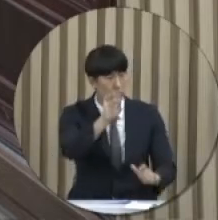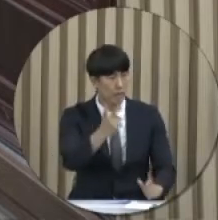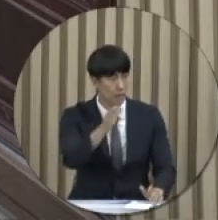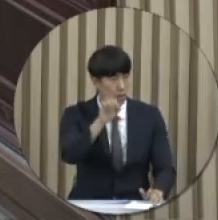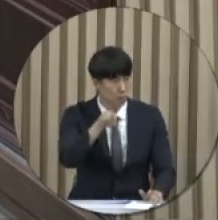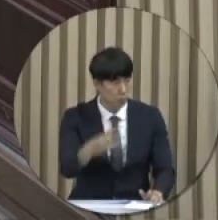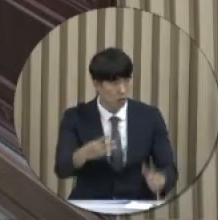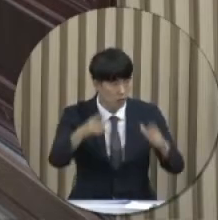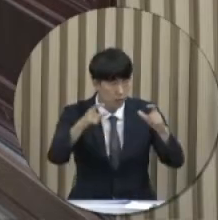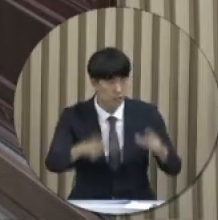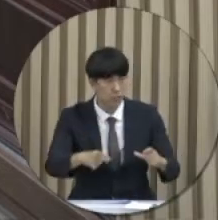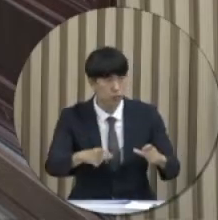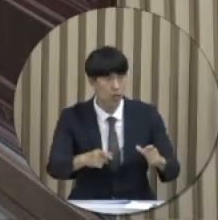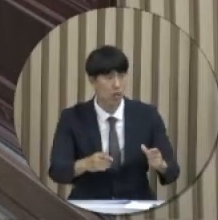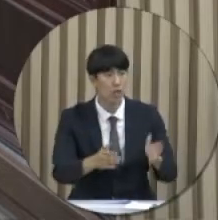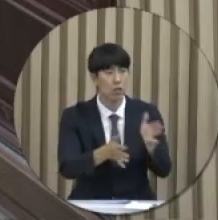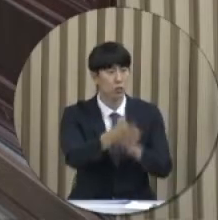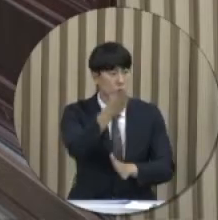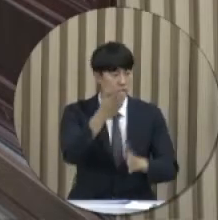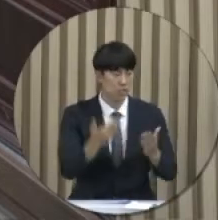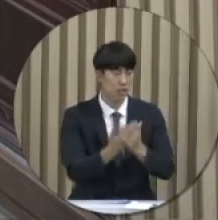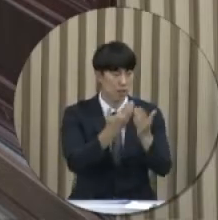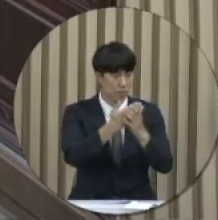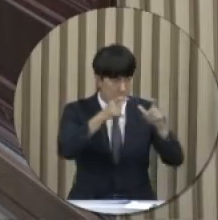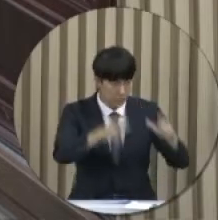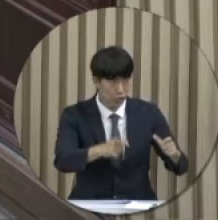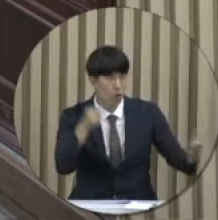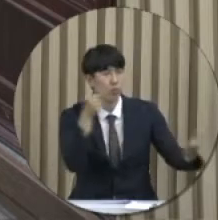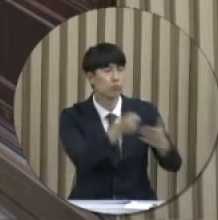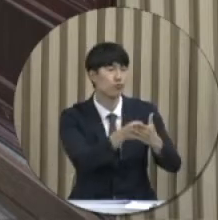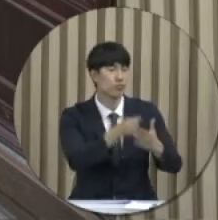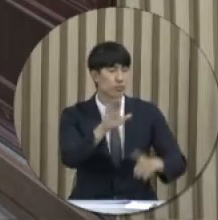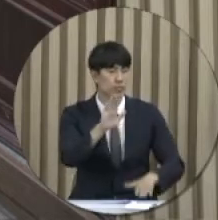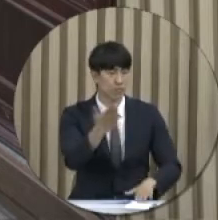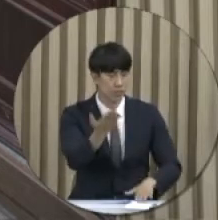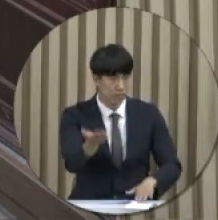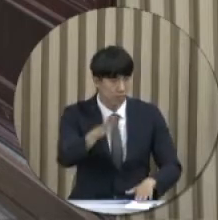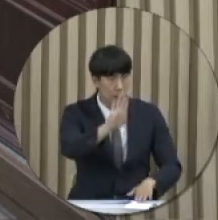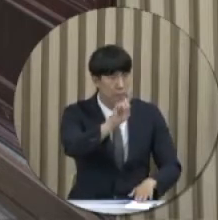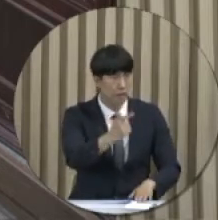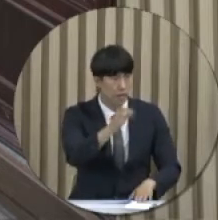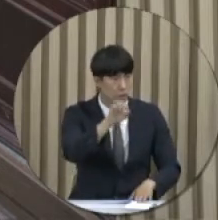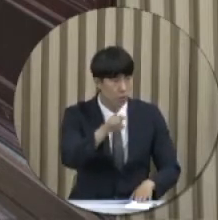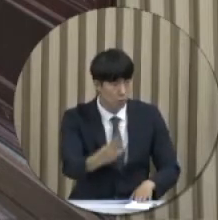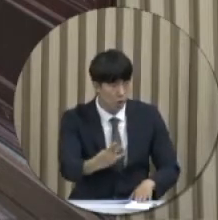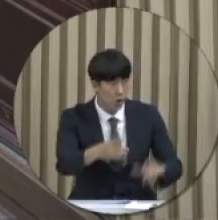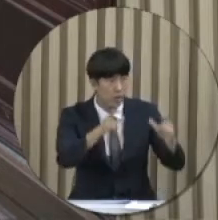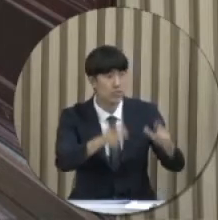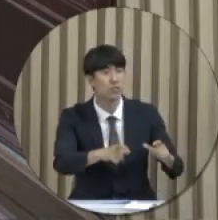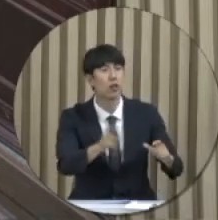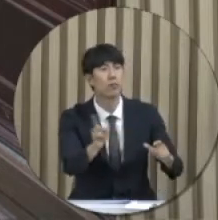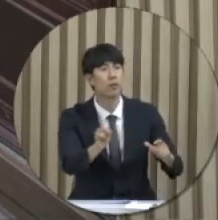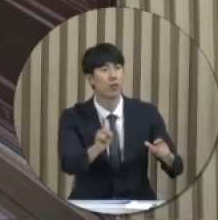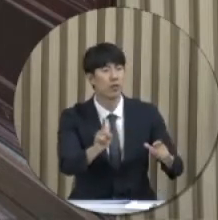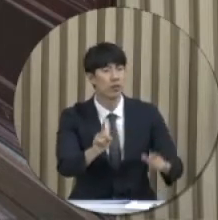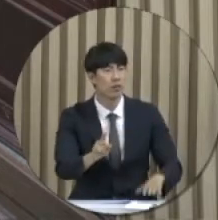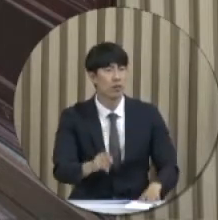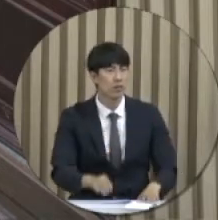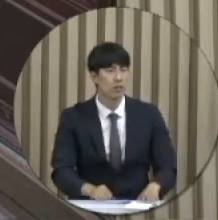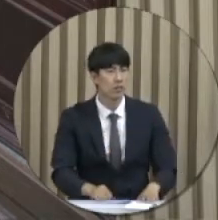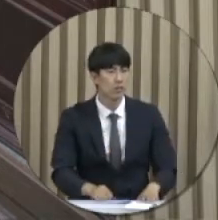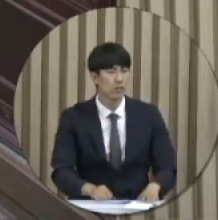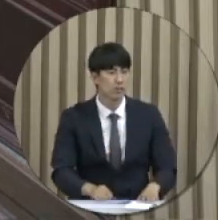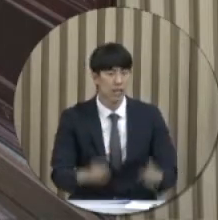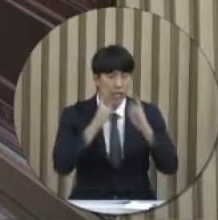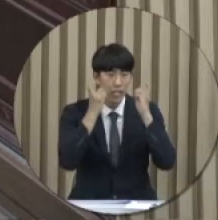반월지구가 아마 도시개발 구역으로 지정이 됐는데 반월지구 지역은 그러니까 민간